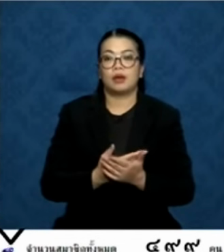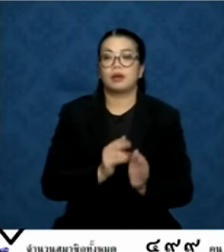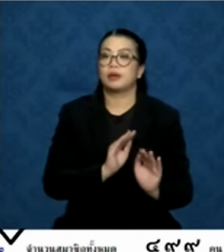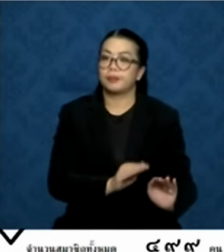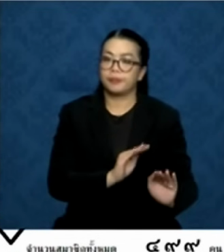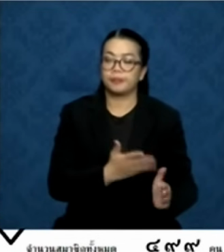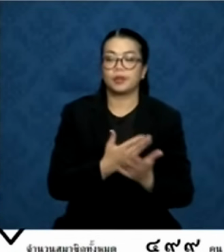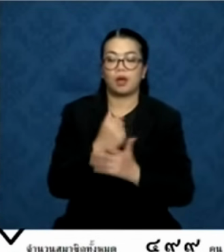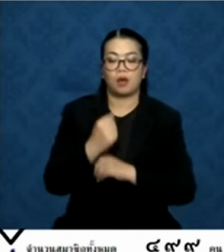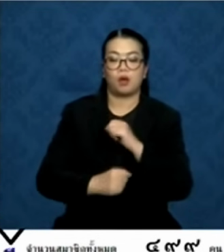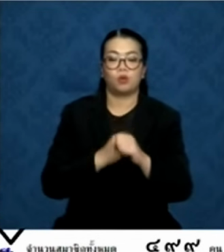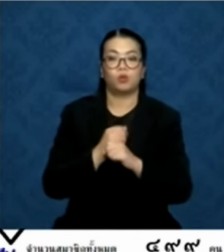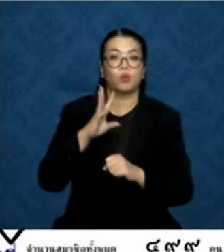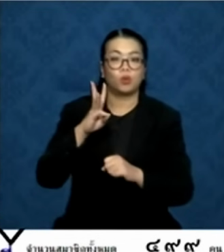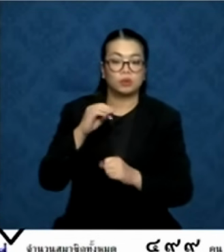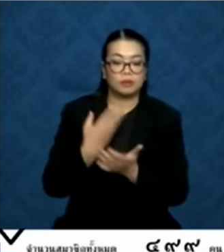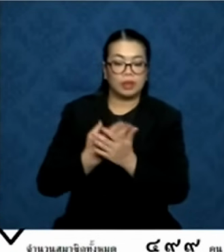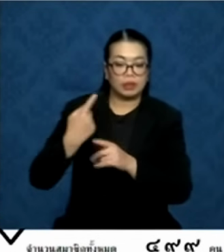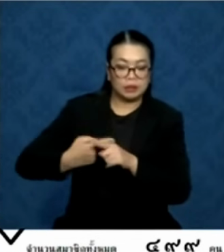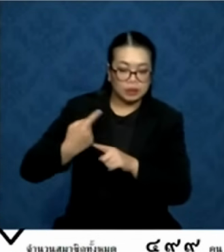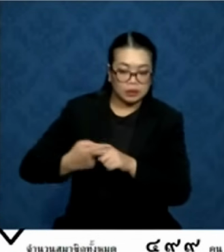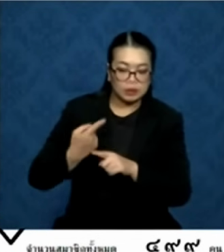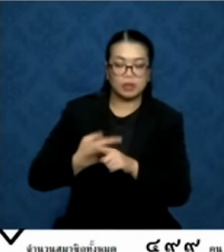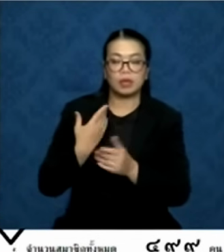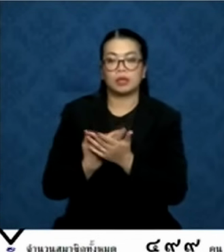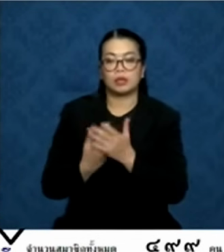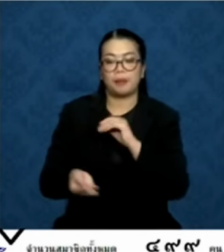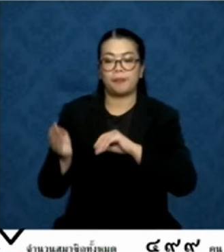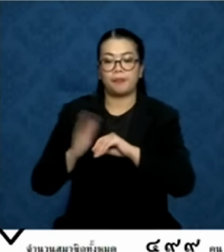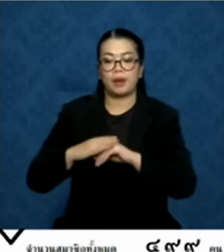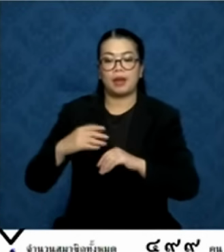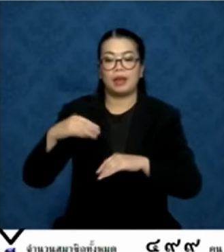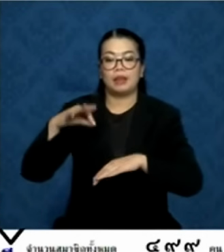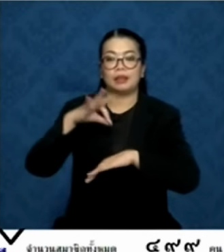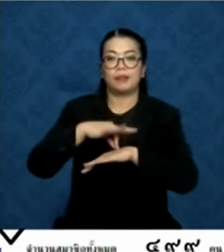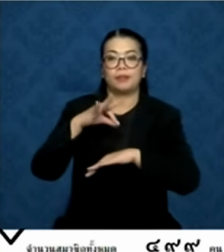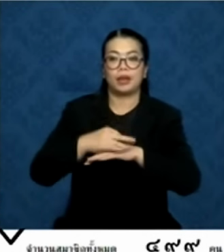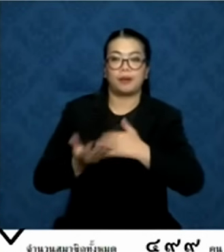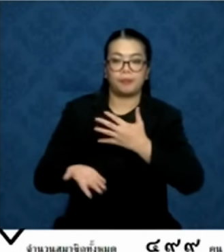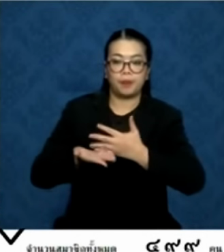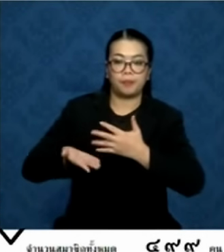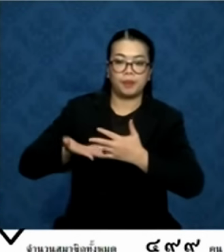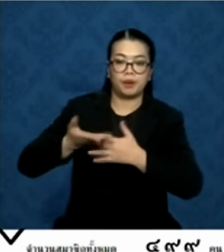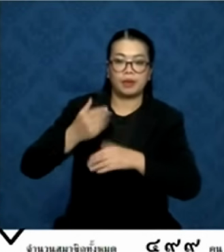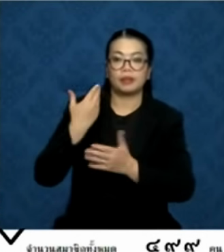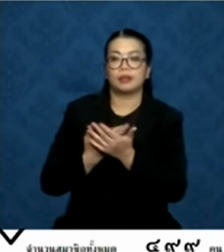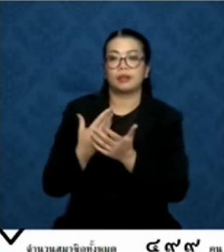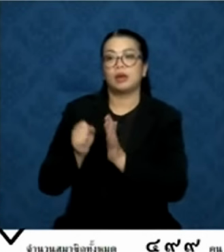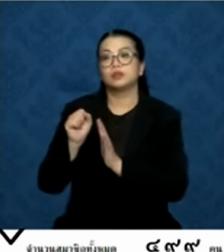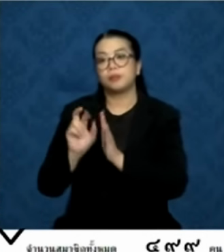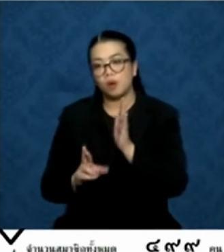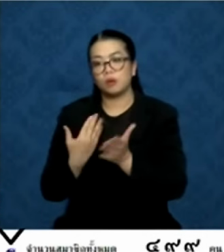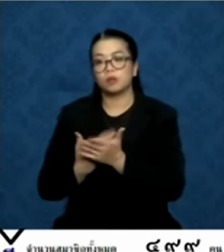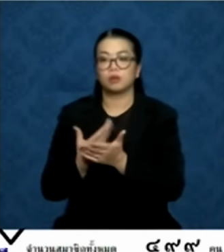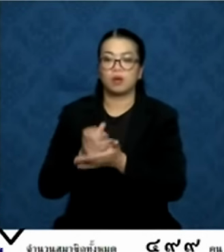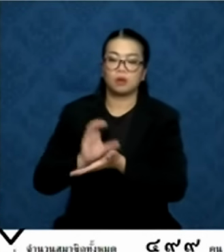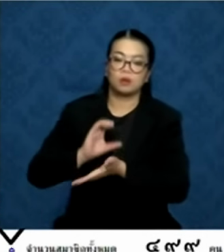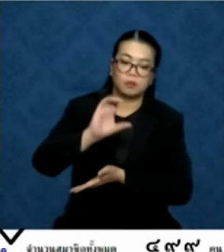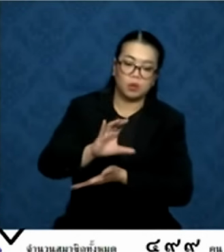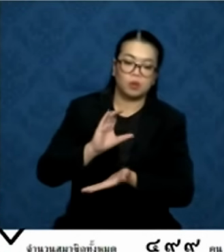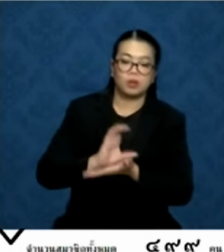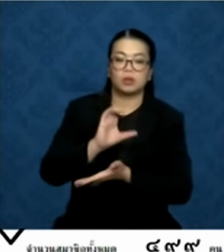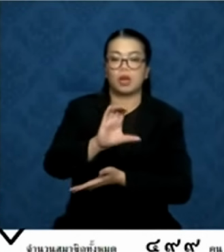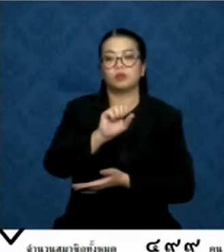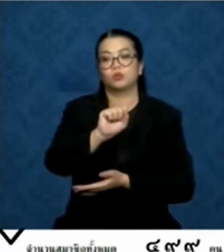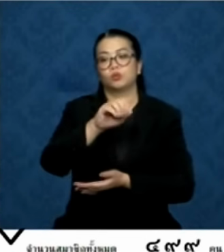ำเหน็จเงินเลื่อนเงินเดือนและเงินปรับวุฒิข้าราชการ งินสำรองเงินสมทบเงินชดเชยและเงินช่วยเหลือ